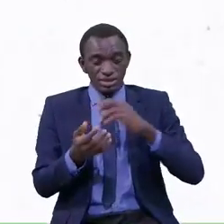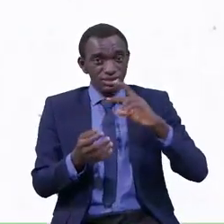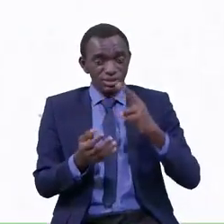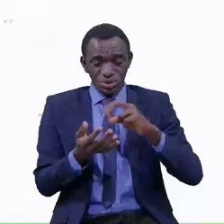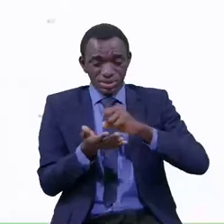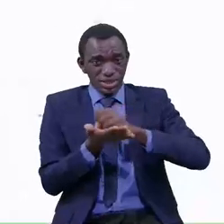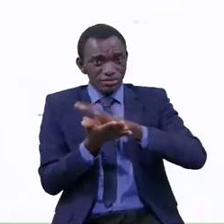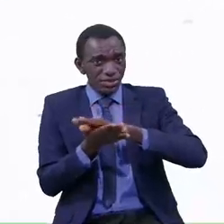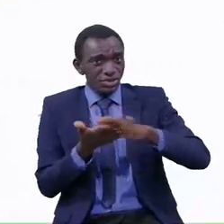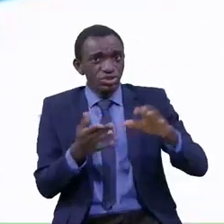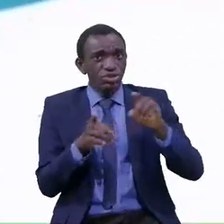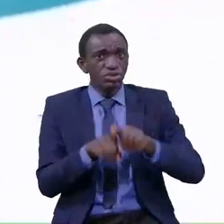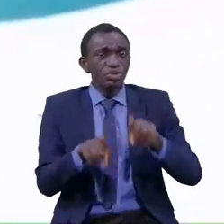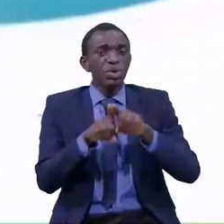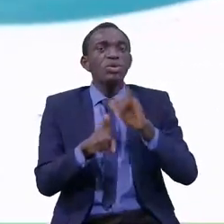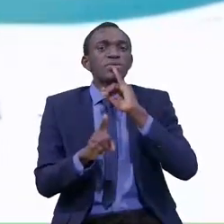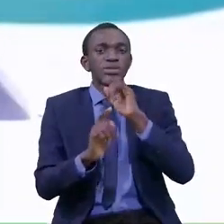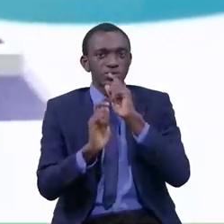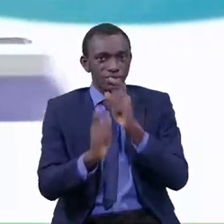du baptême